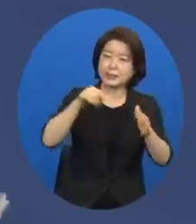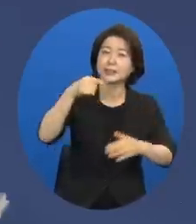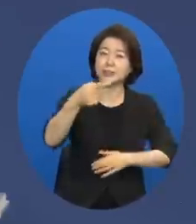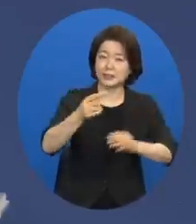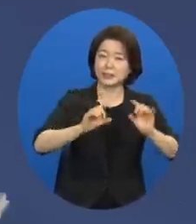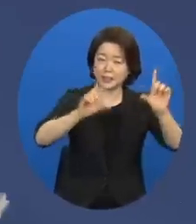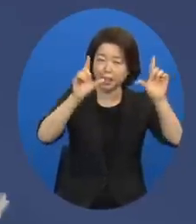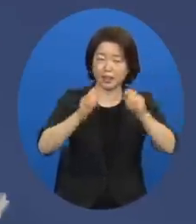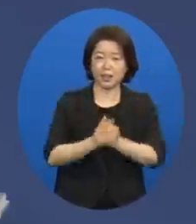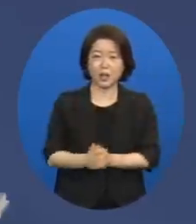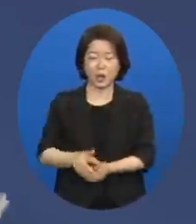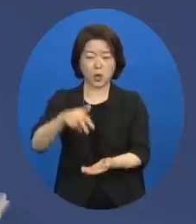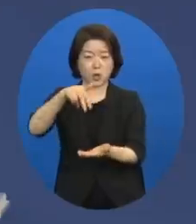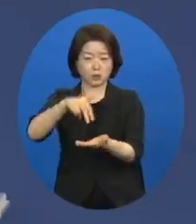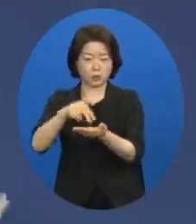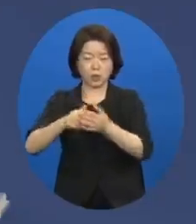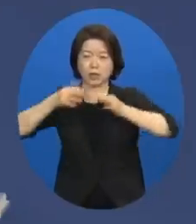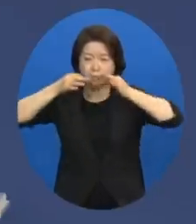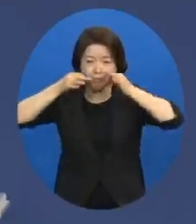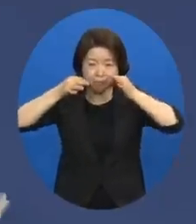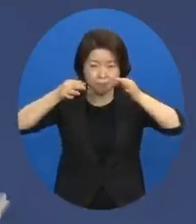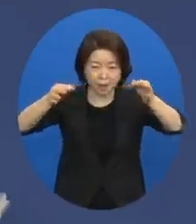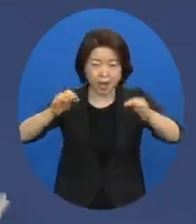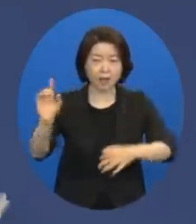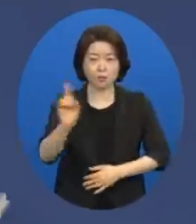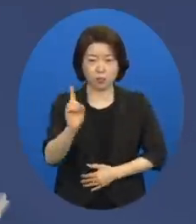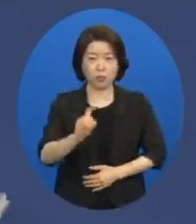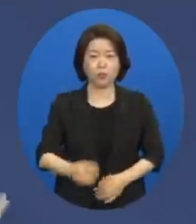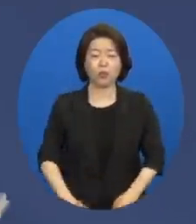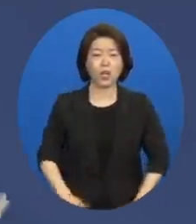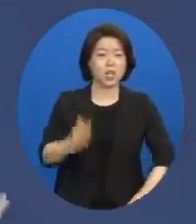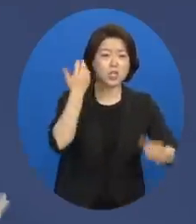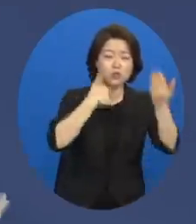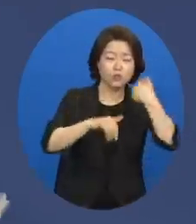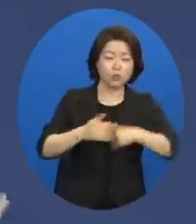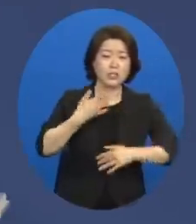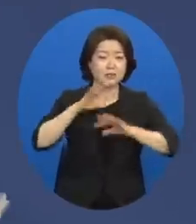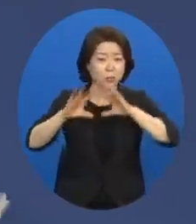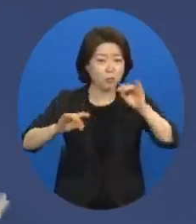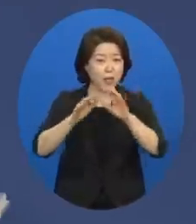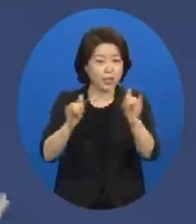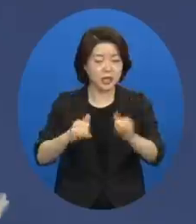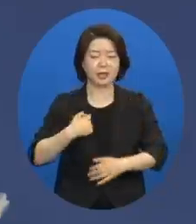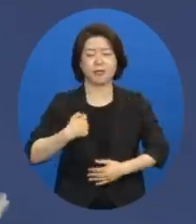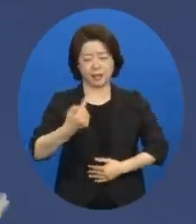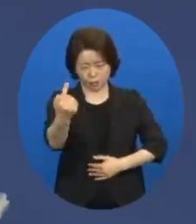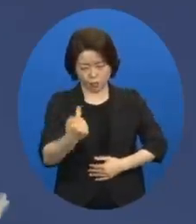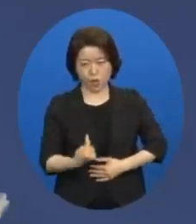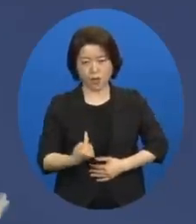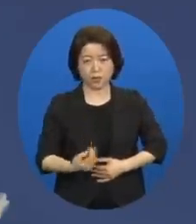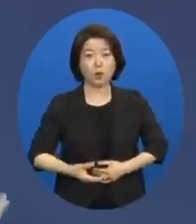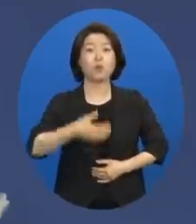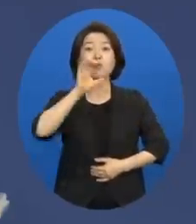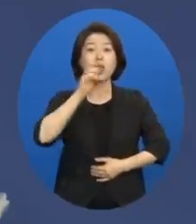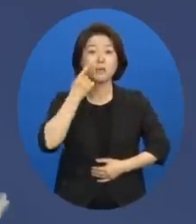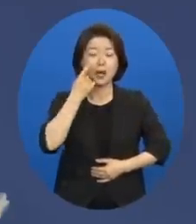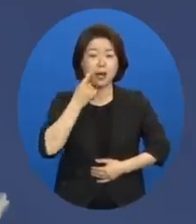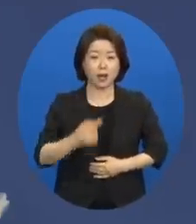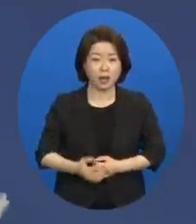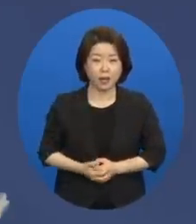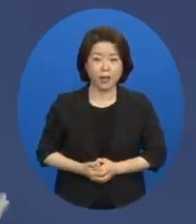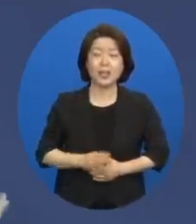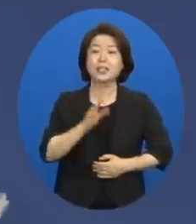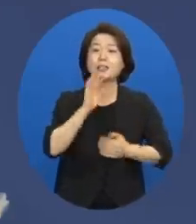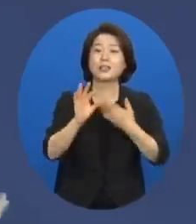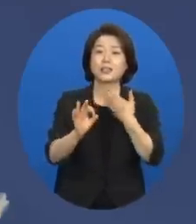그 길에 서서 주님이 외쳐 가라사대 누구든지 목마른 자는 내게로 와서 마시라.